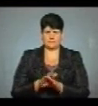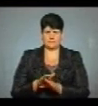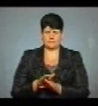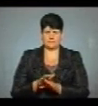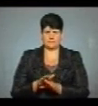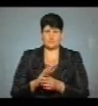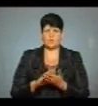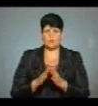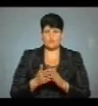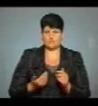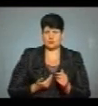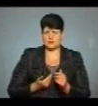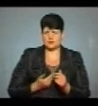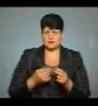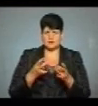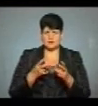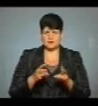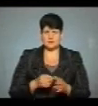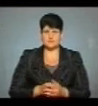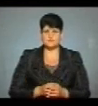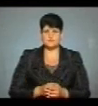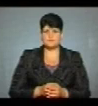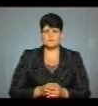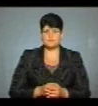порушувати умови проживання і порушувати якість наших послуг.